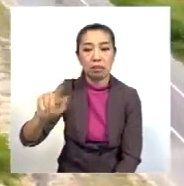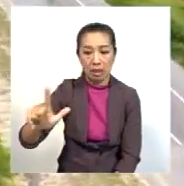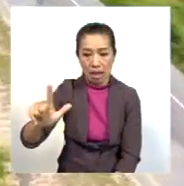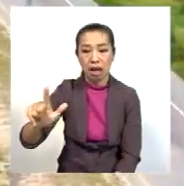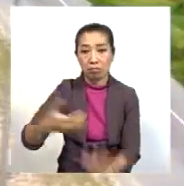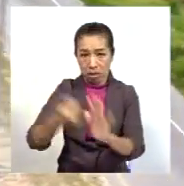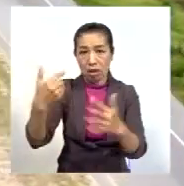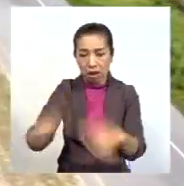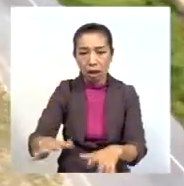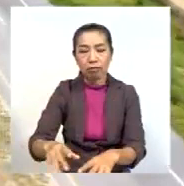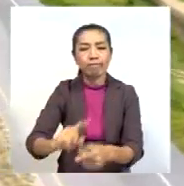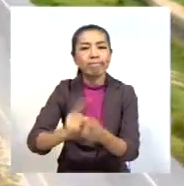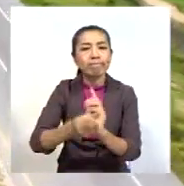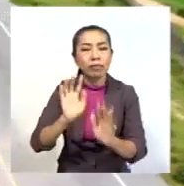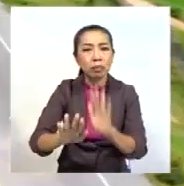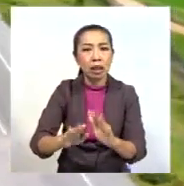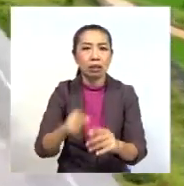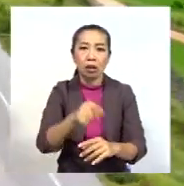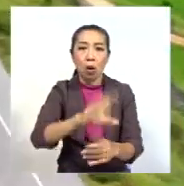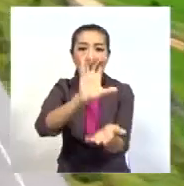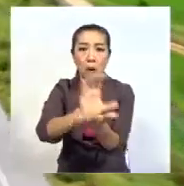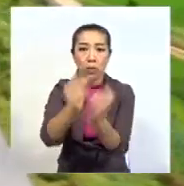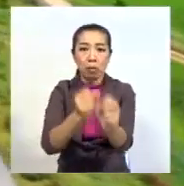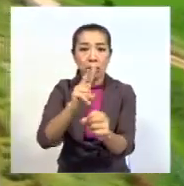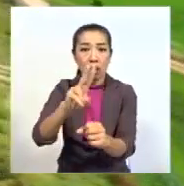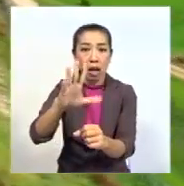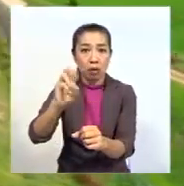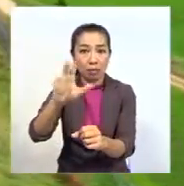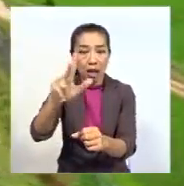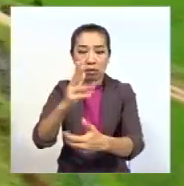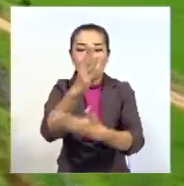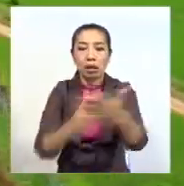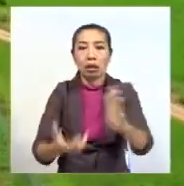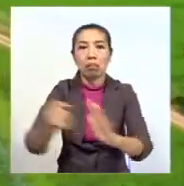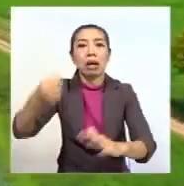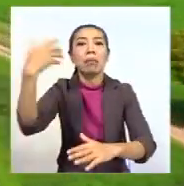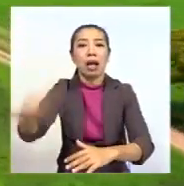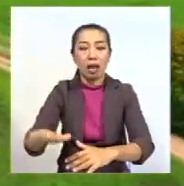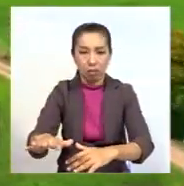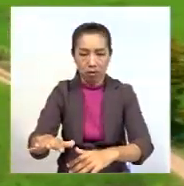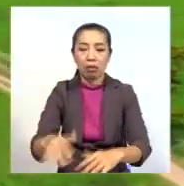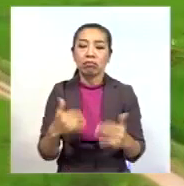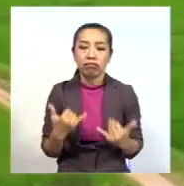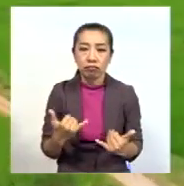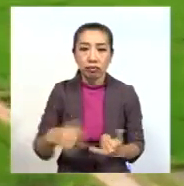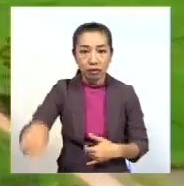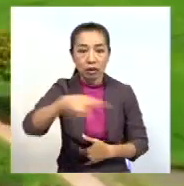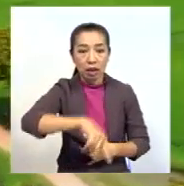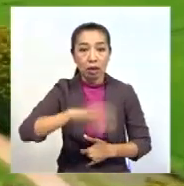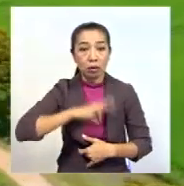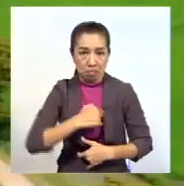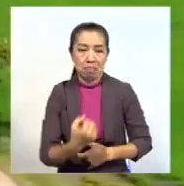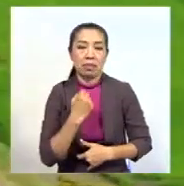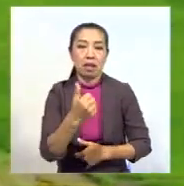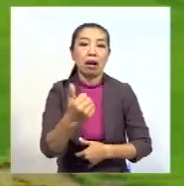765,740 ล้านบาทหรือว่าพูดง่ายๆก็คือครึ่งหนึ่งของงบประมาณที่สามารถใช้ได้ไปพลางก่อนค่ะดังนั้นเนี่ยคุณผู้ชมก็มั่นใจ